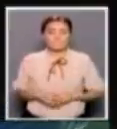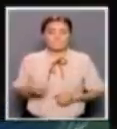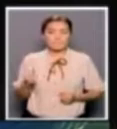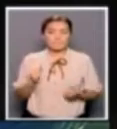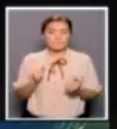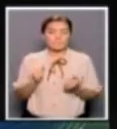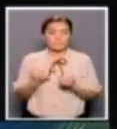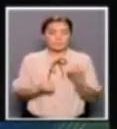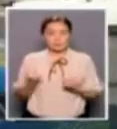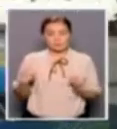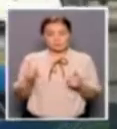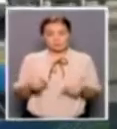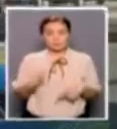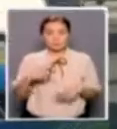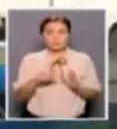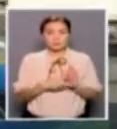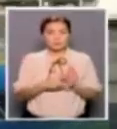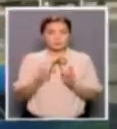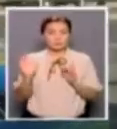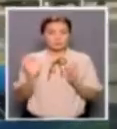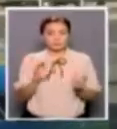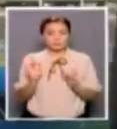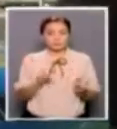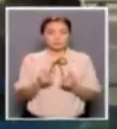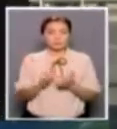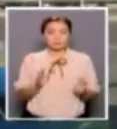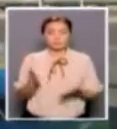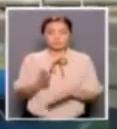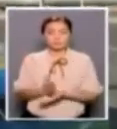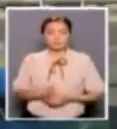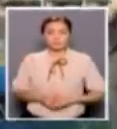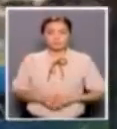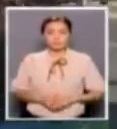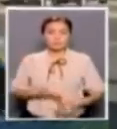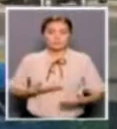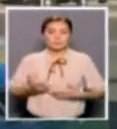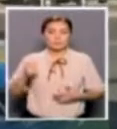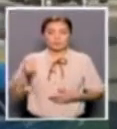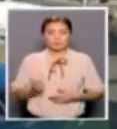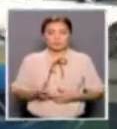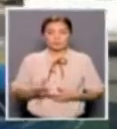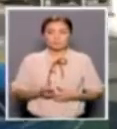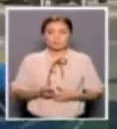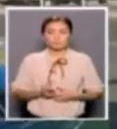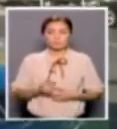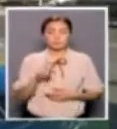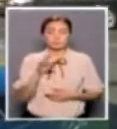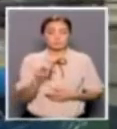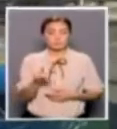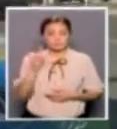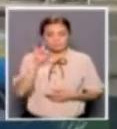маршрут автокөлігімен номері 8-ші қоғамдық автокөлікпен орын алған. Онда жаяу жүргінші белгіленбеген жерден